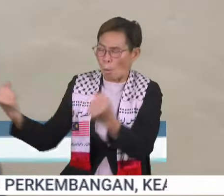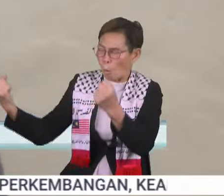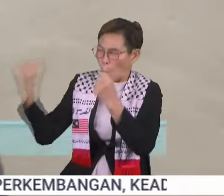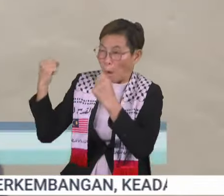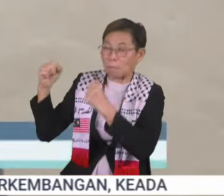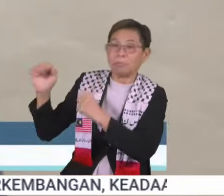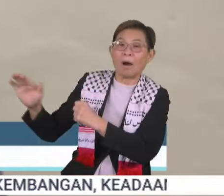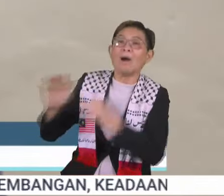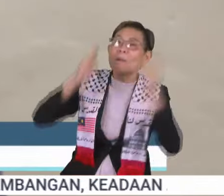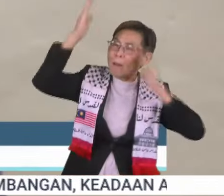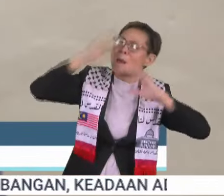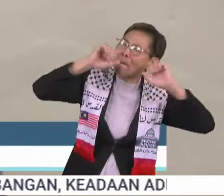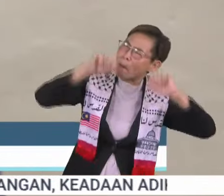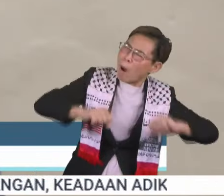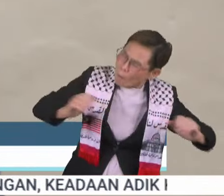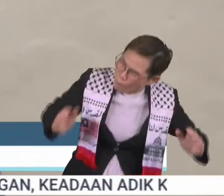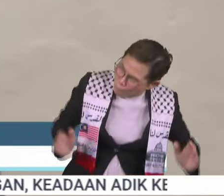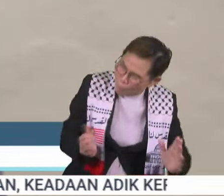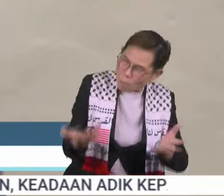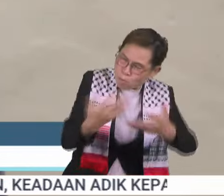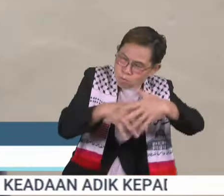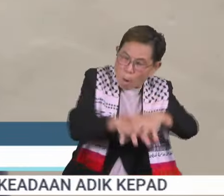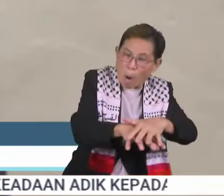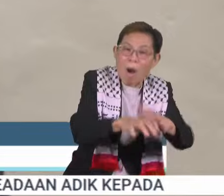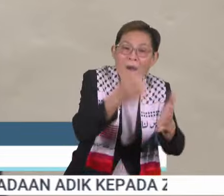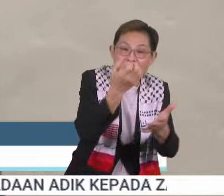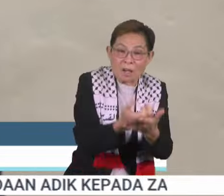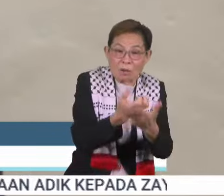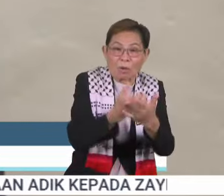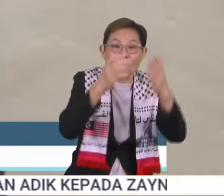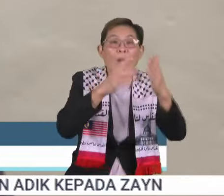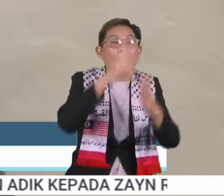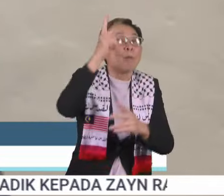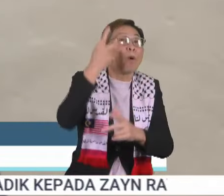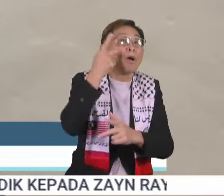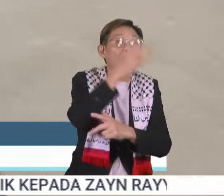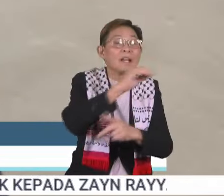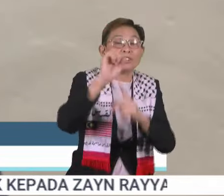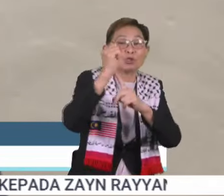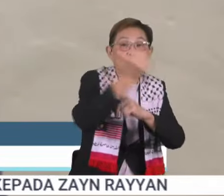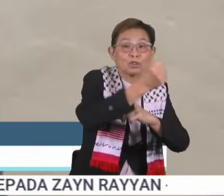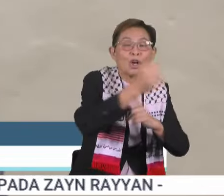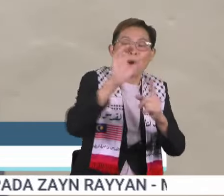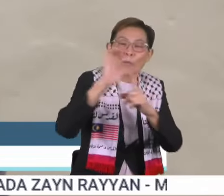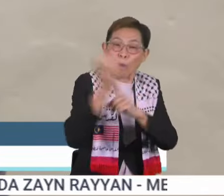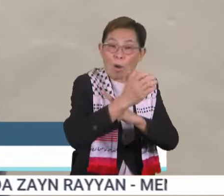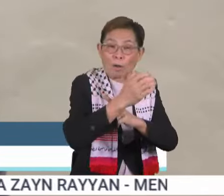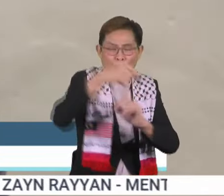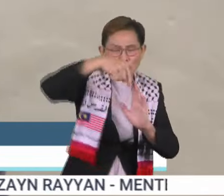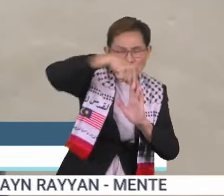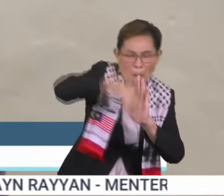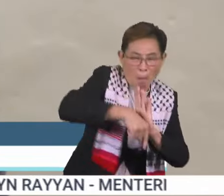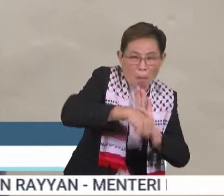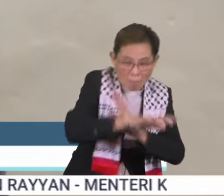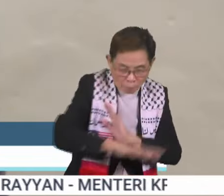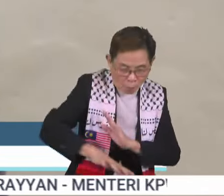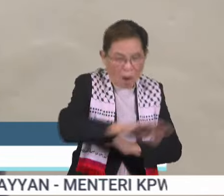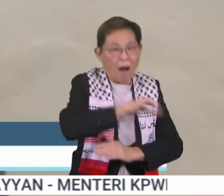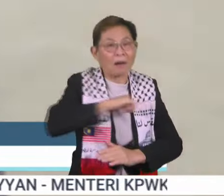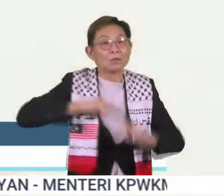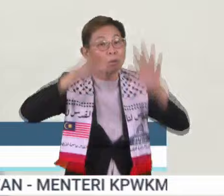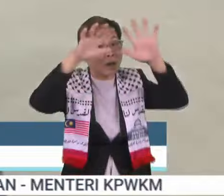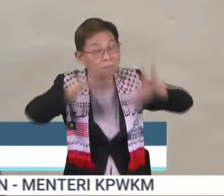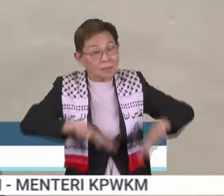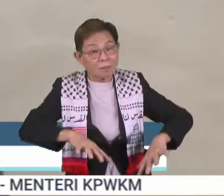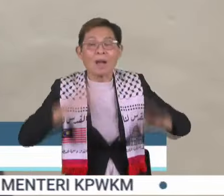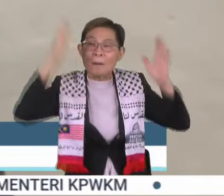mendalam. Malaysia boleh menggalakkan integrasi ekonomi, politik dan sosio budaya yang lebih mendalam dalam kalangan anggota